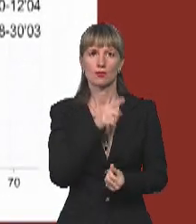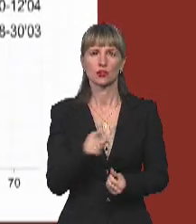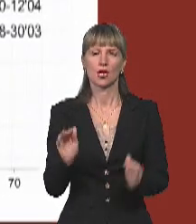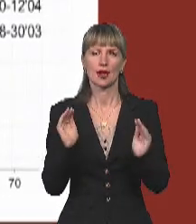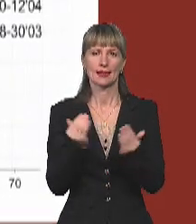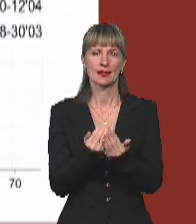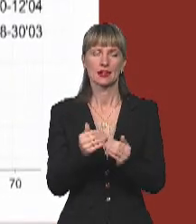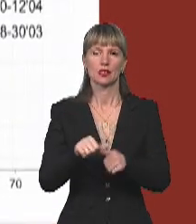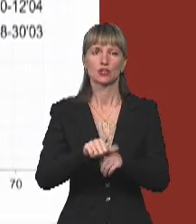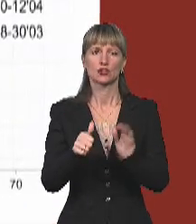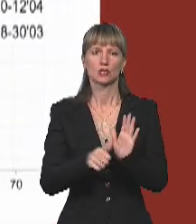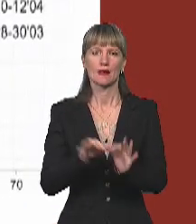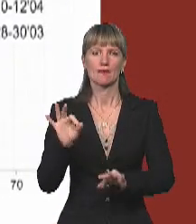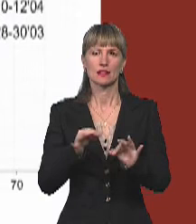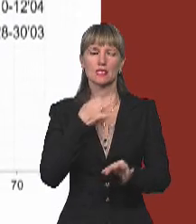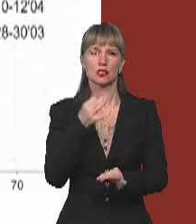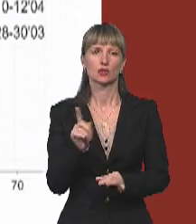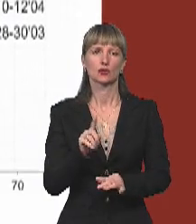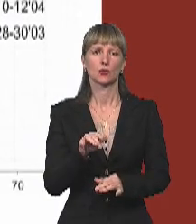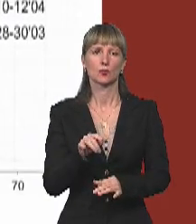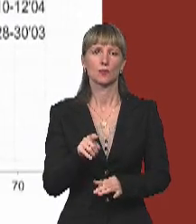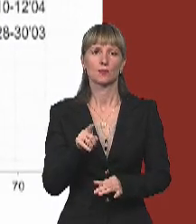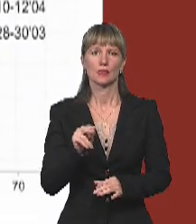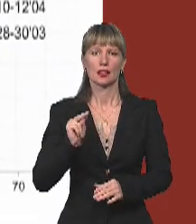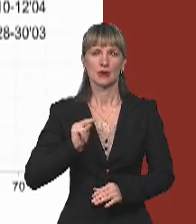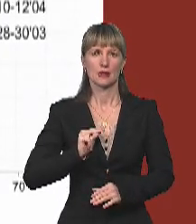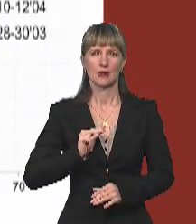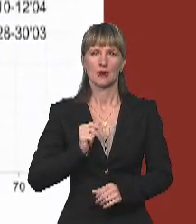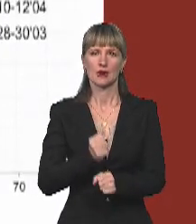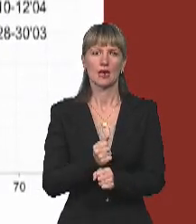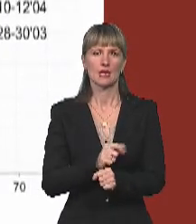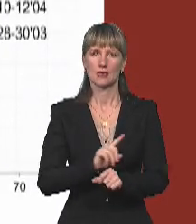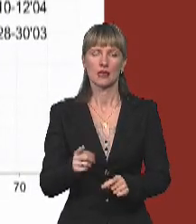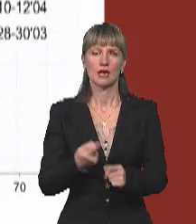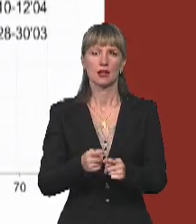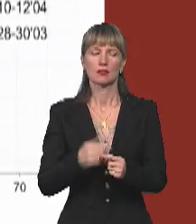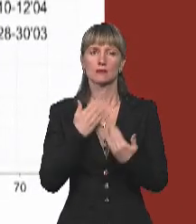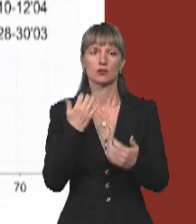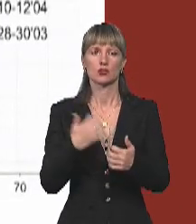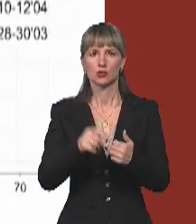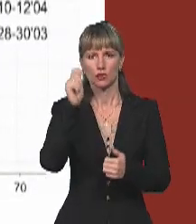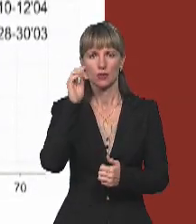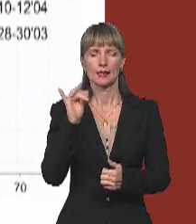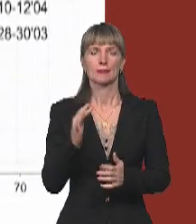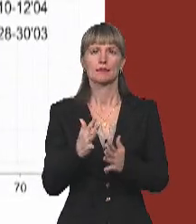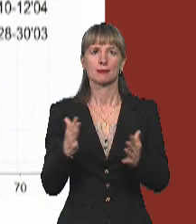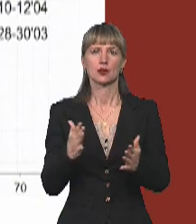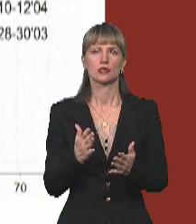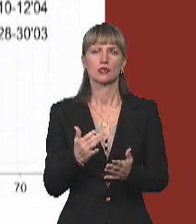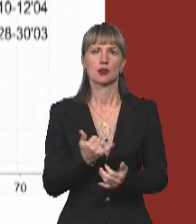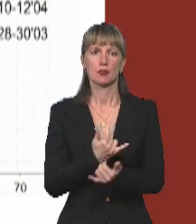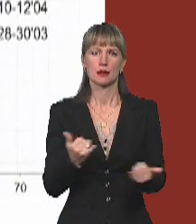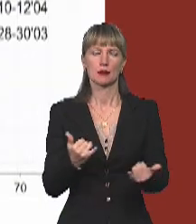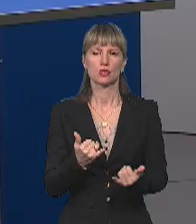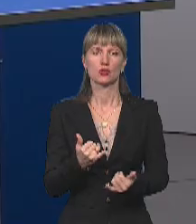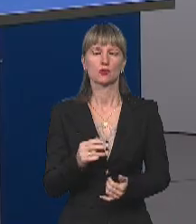карантину, 16% зазначили, що не роблять цього. Останніх більше серед чоловіків та більш забезпечених